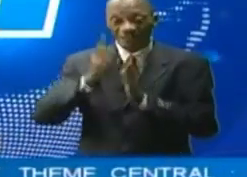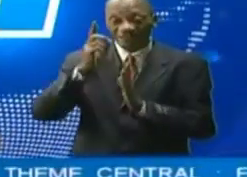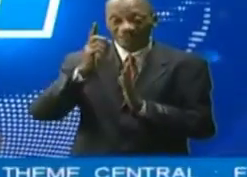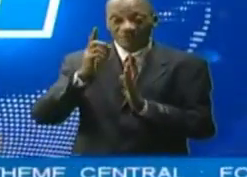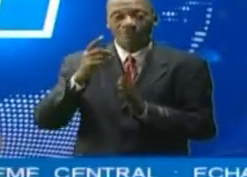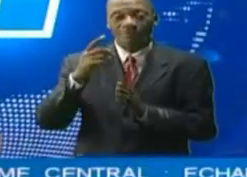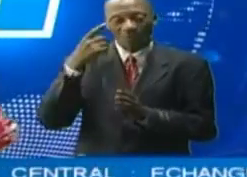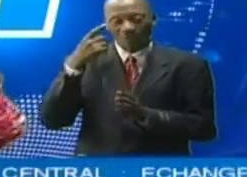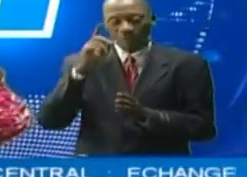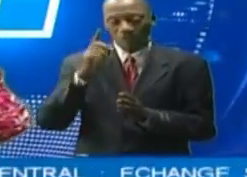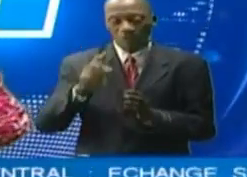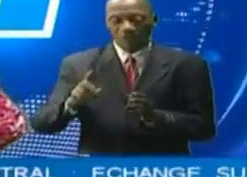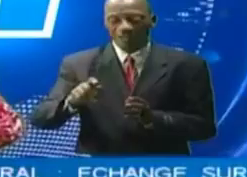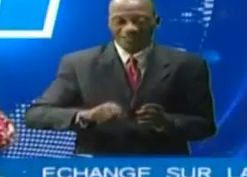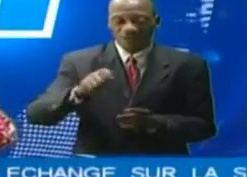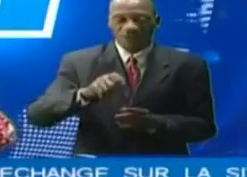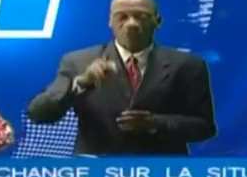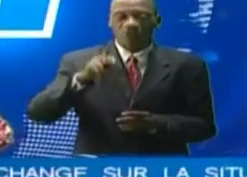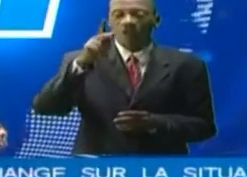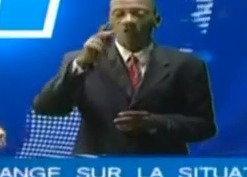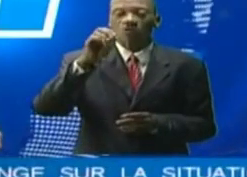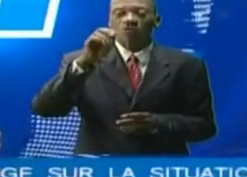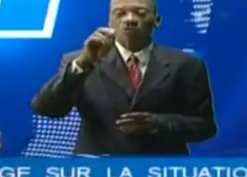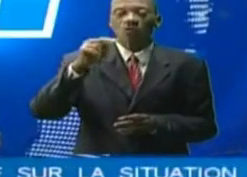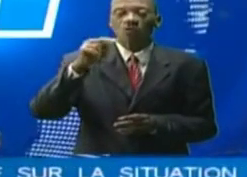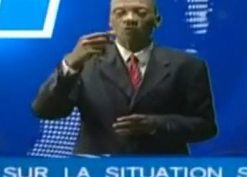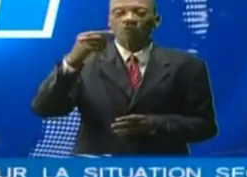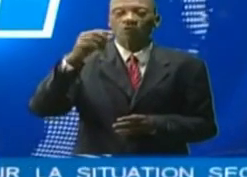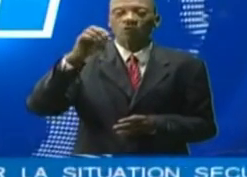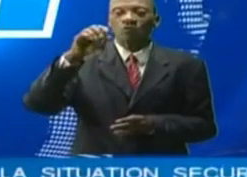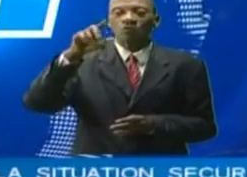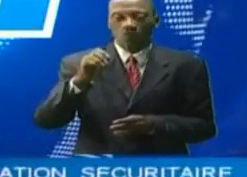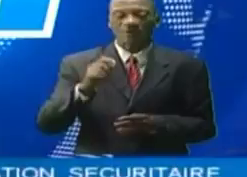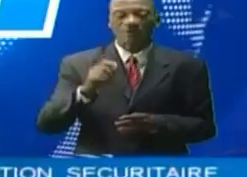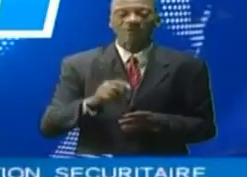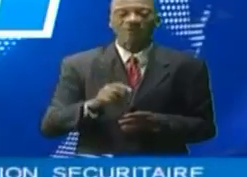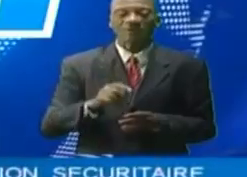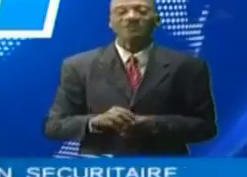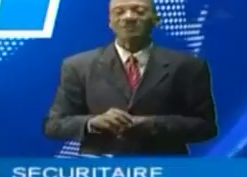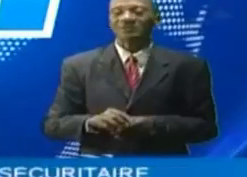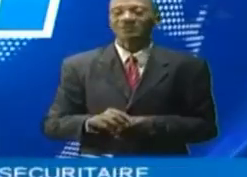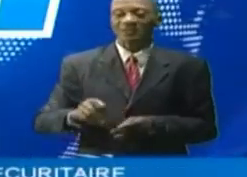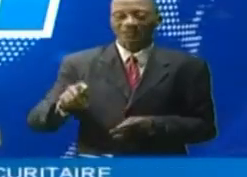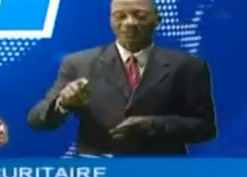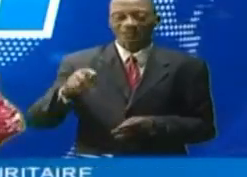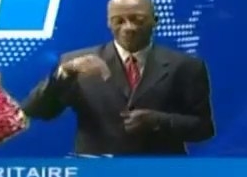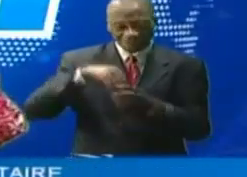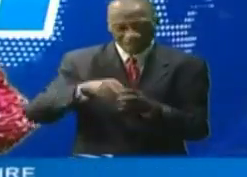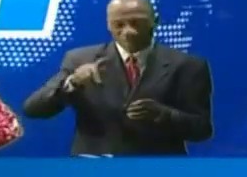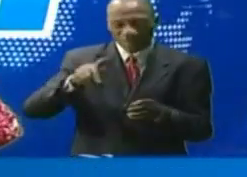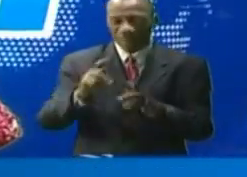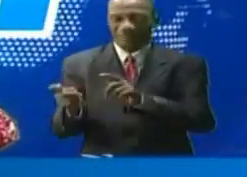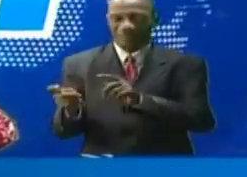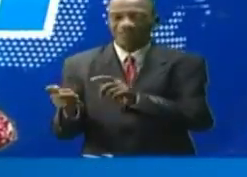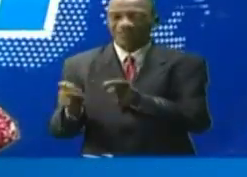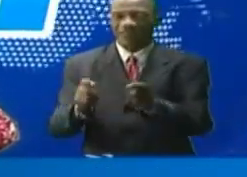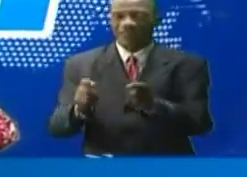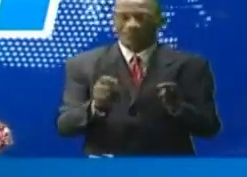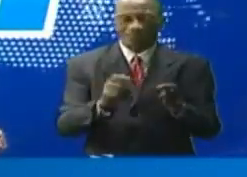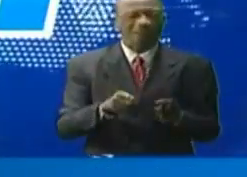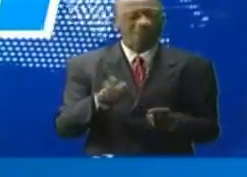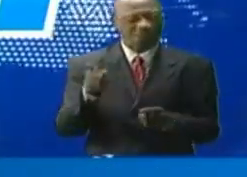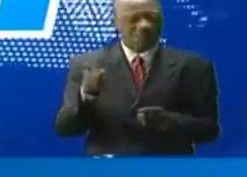Congolo dans la province du Tanganyika préoccupe au plus haut point les filles et fils Bahemba, réunis dans